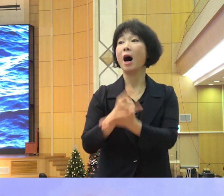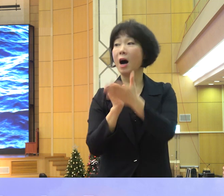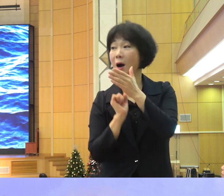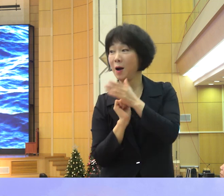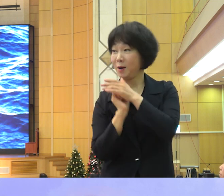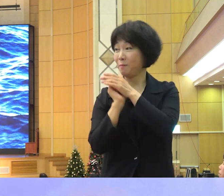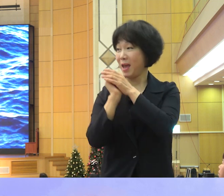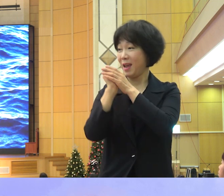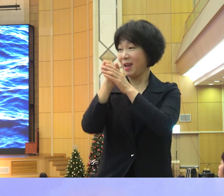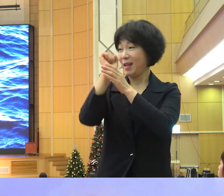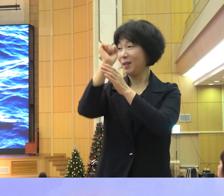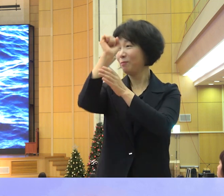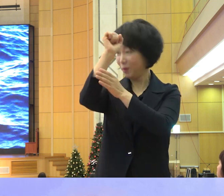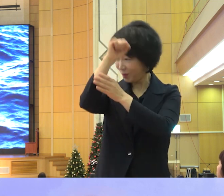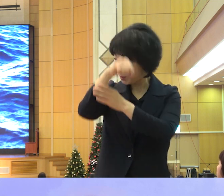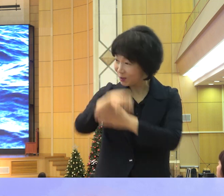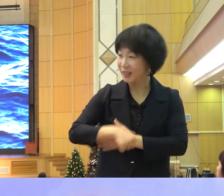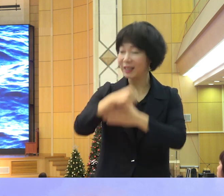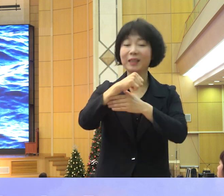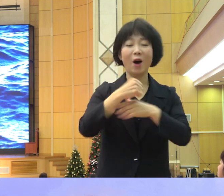은혜 열매